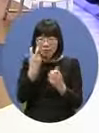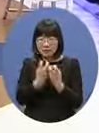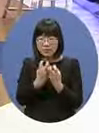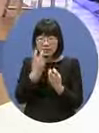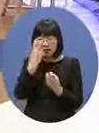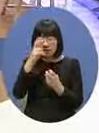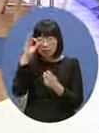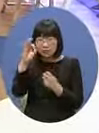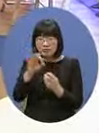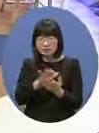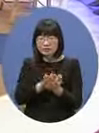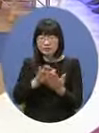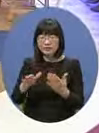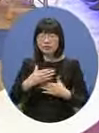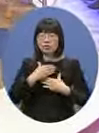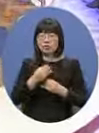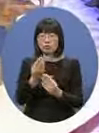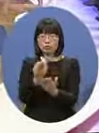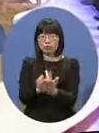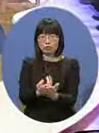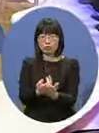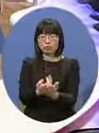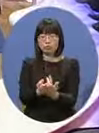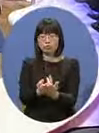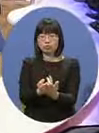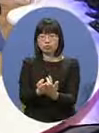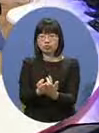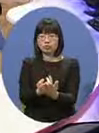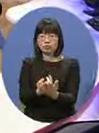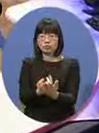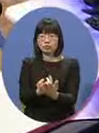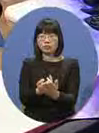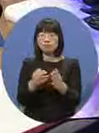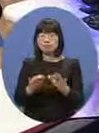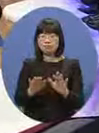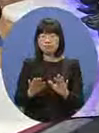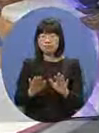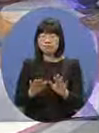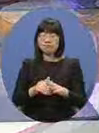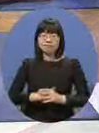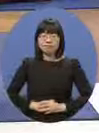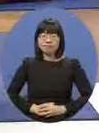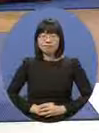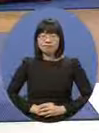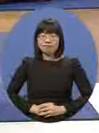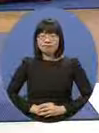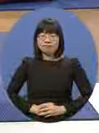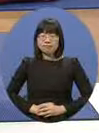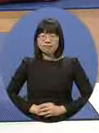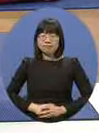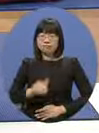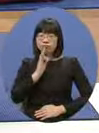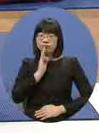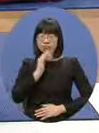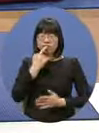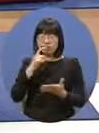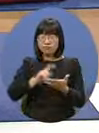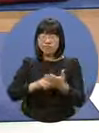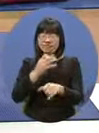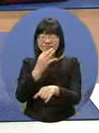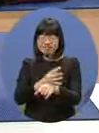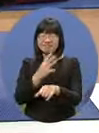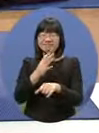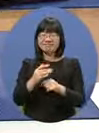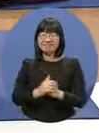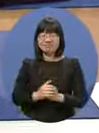측정해보는 동작인데요. 네. 네. 편안하게 누우시고요. 네. 자, 이 동작은 정말 쉽고 간단한 동작이에요.